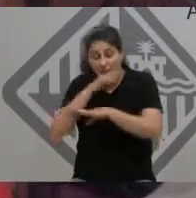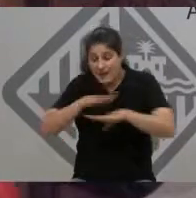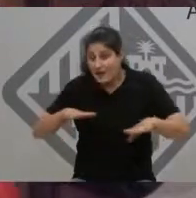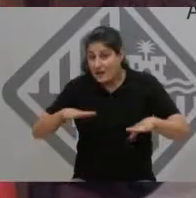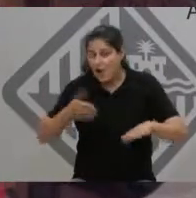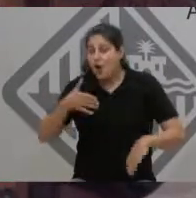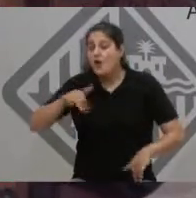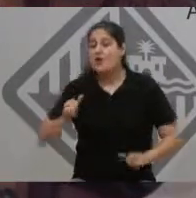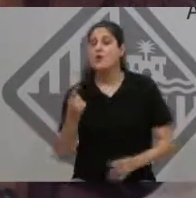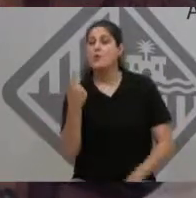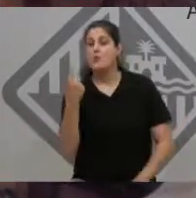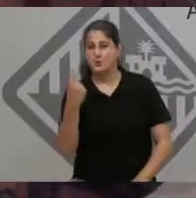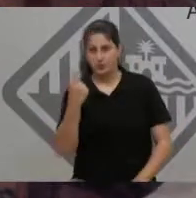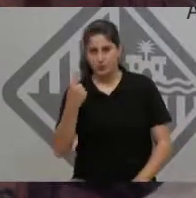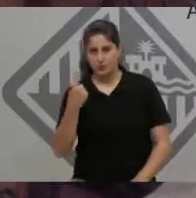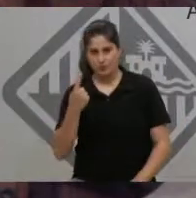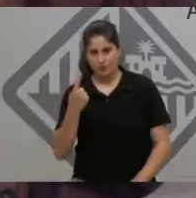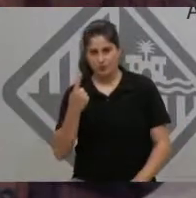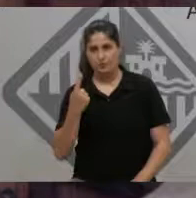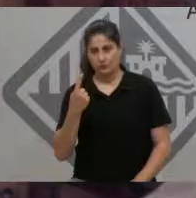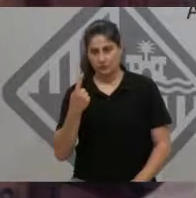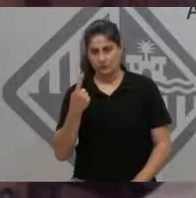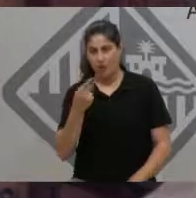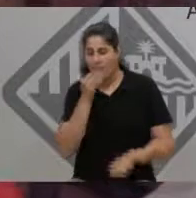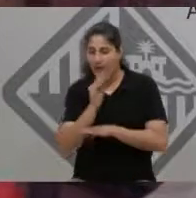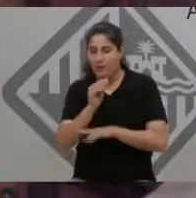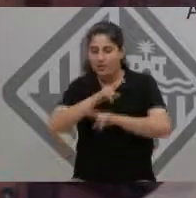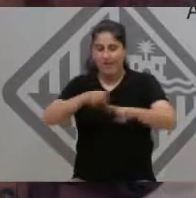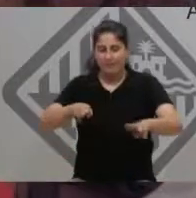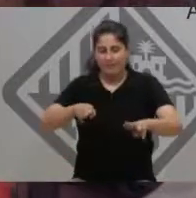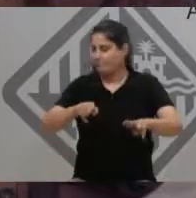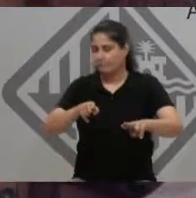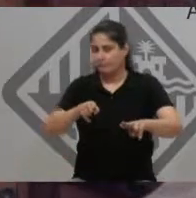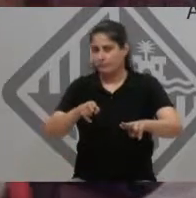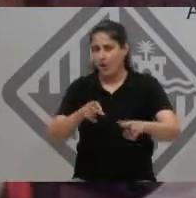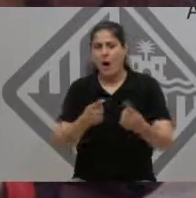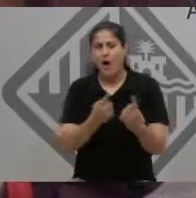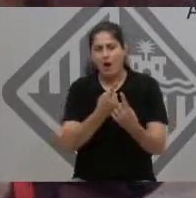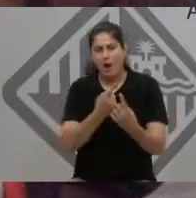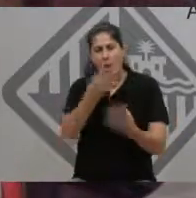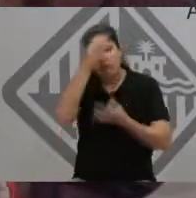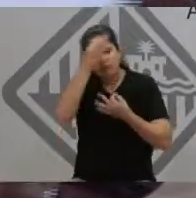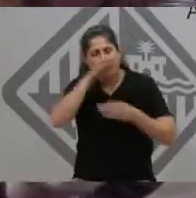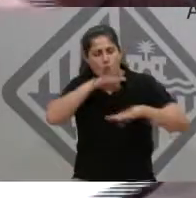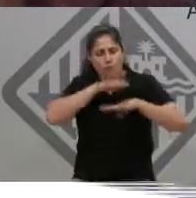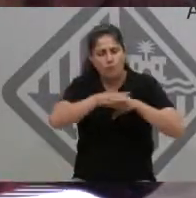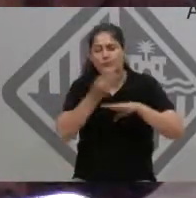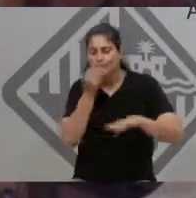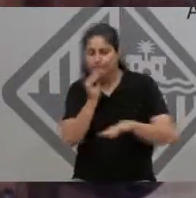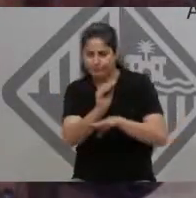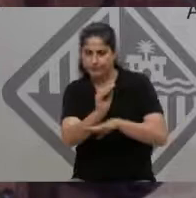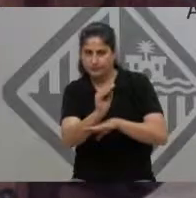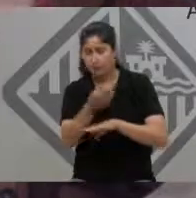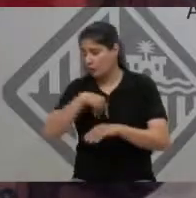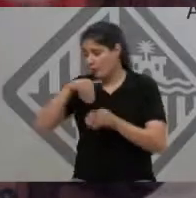s'hagi quedat, que se li hagi denegat aquesta ajuda sempre que es compleixin les condicions. Per tant, votarem que